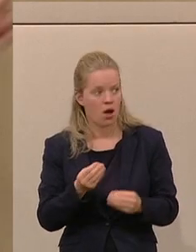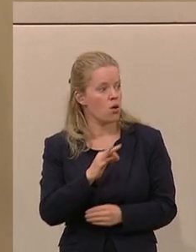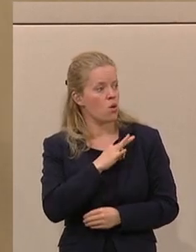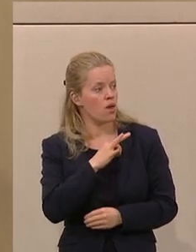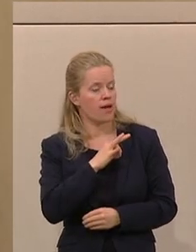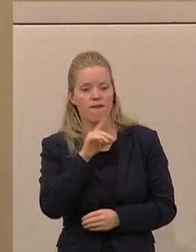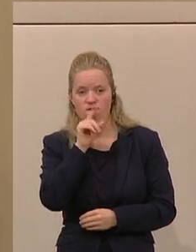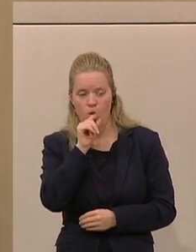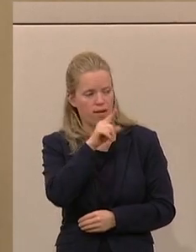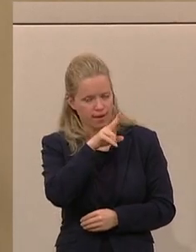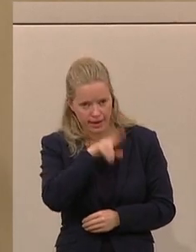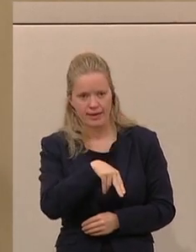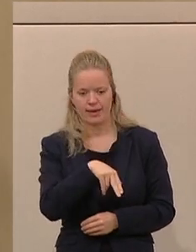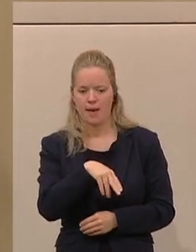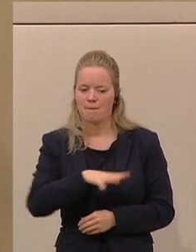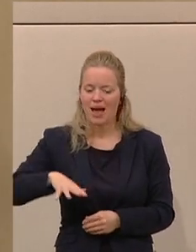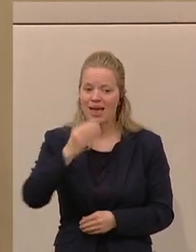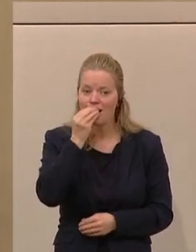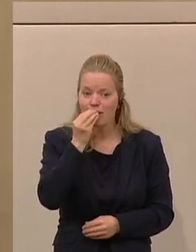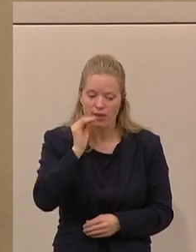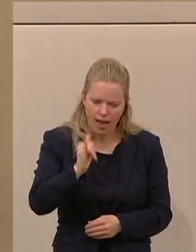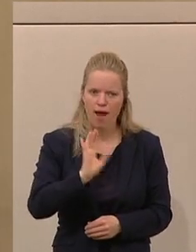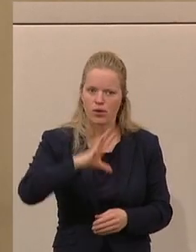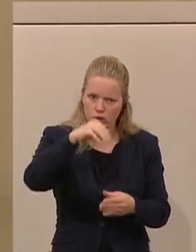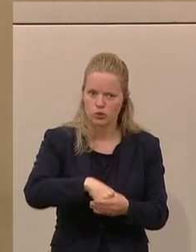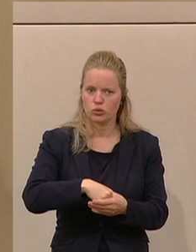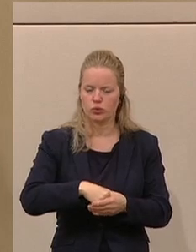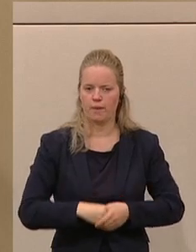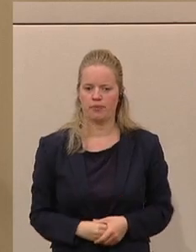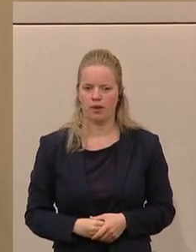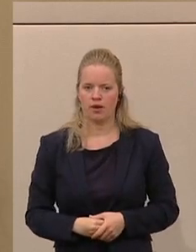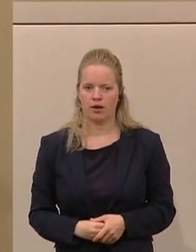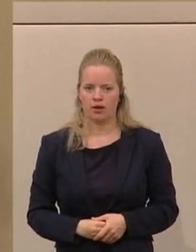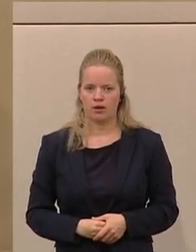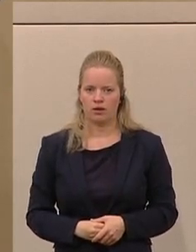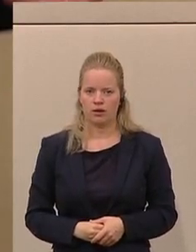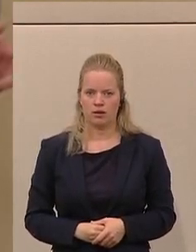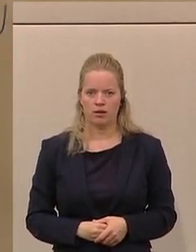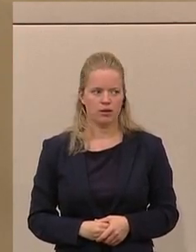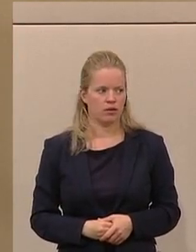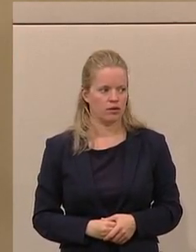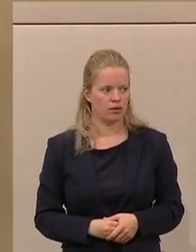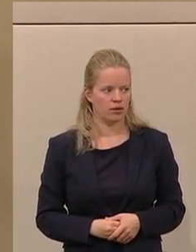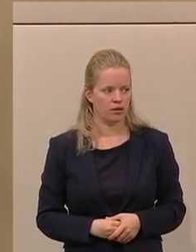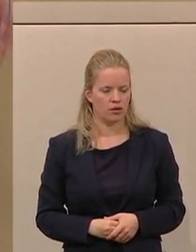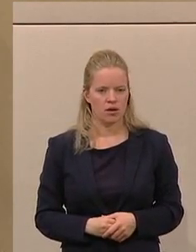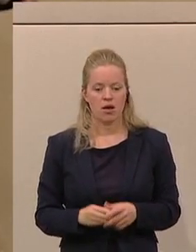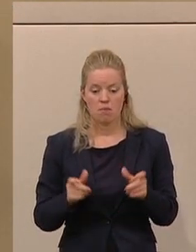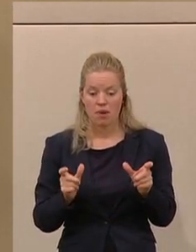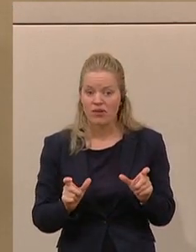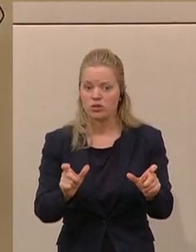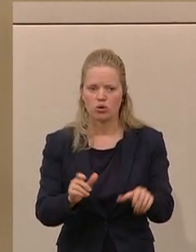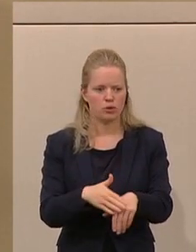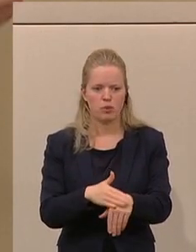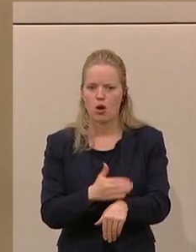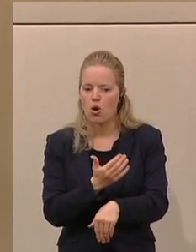auch der ganze Bereich der Ernährung dazu, ja, das gehört dazu. Prävention, was machen wir mit der ganzen Drogenproblematik, das gehört